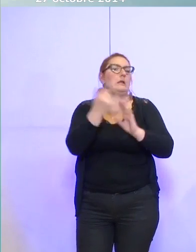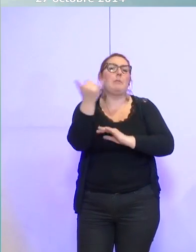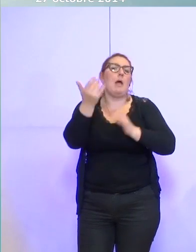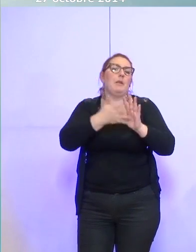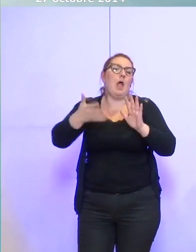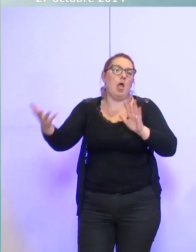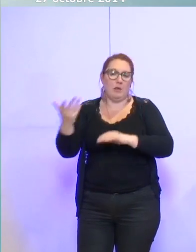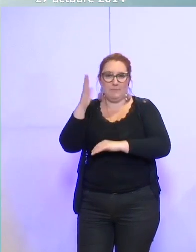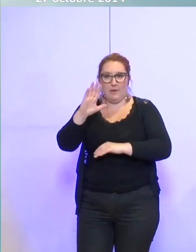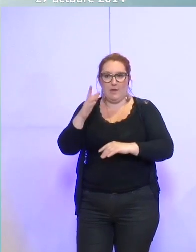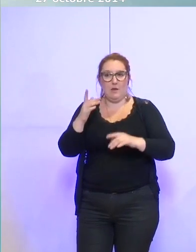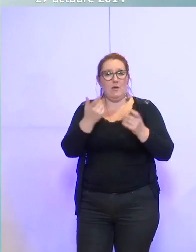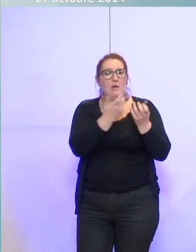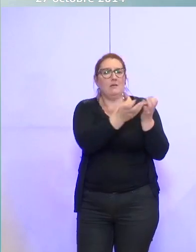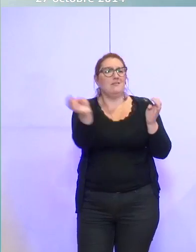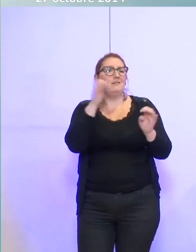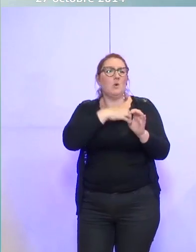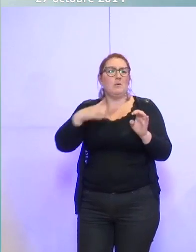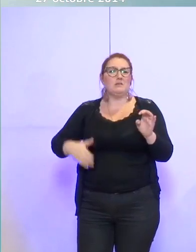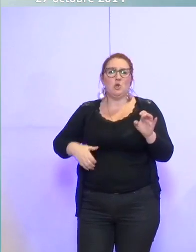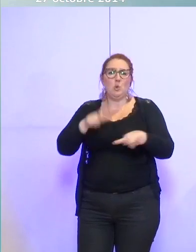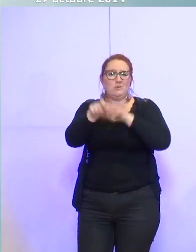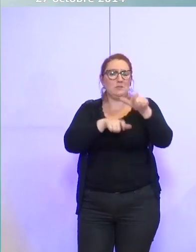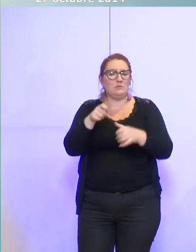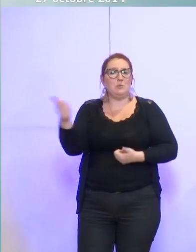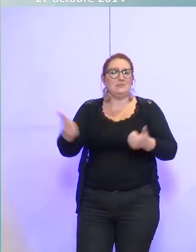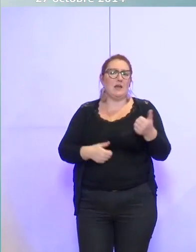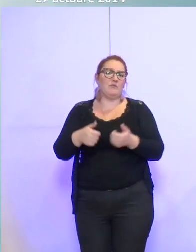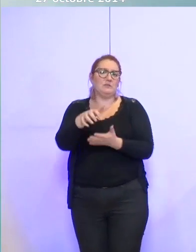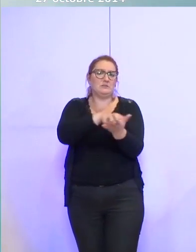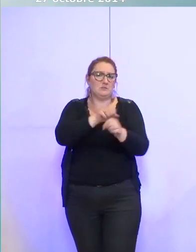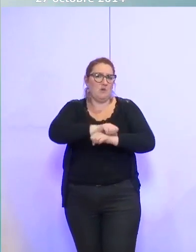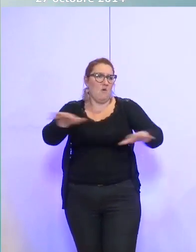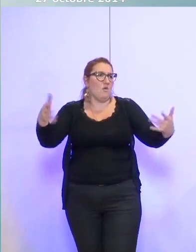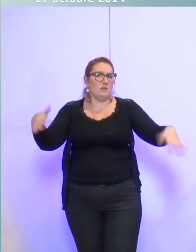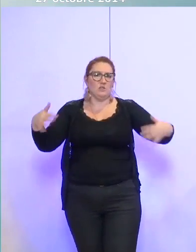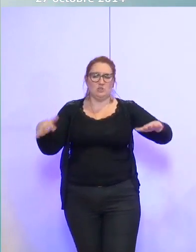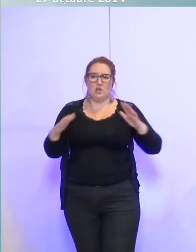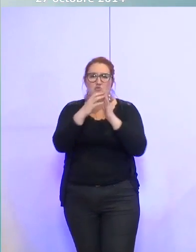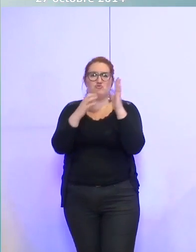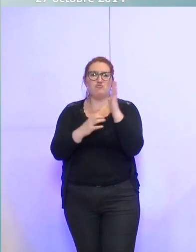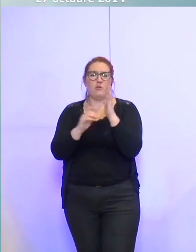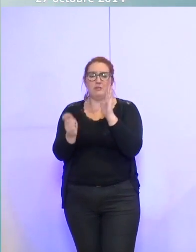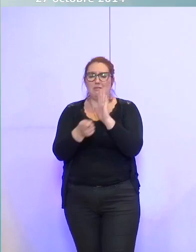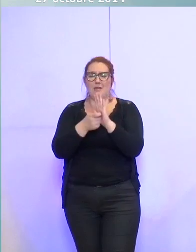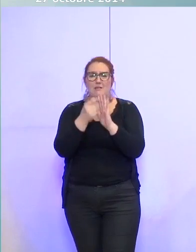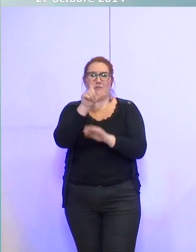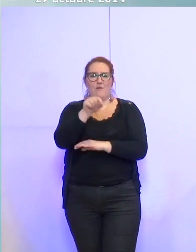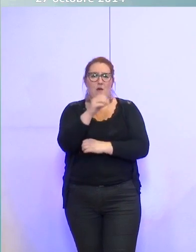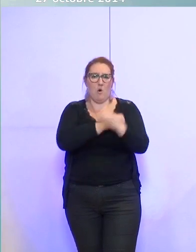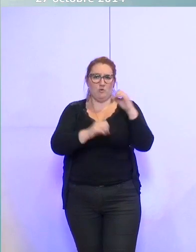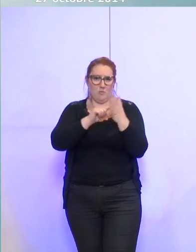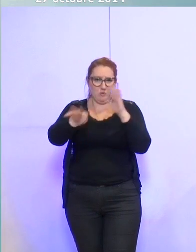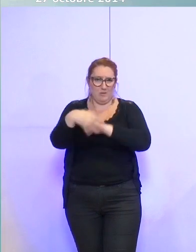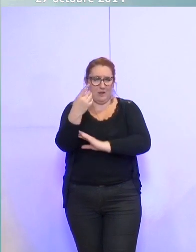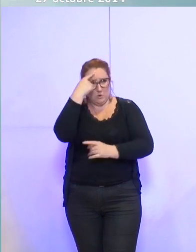tous les conseils municipaux ont reçu une note des services. Donc c'est la note du 20 octobre 2014 à l'attention